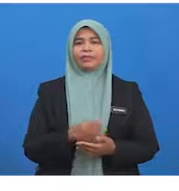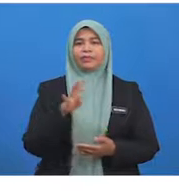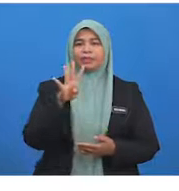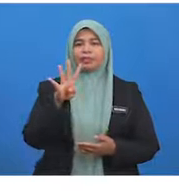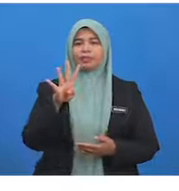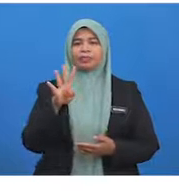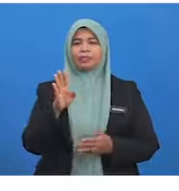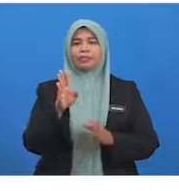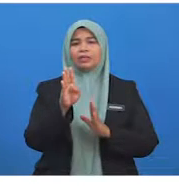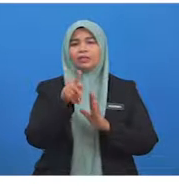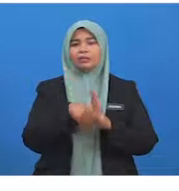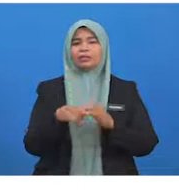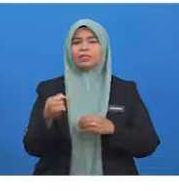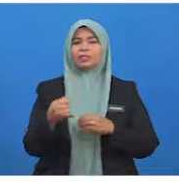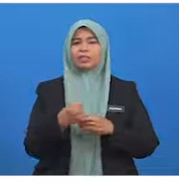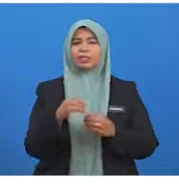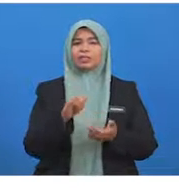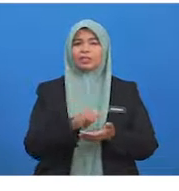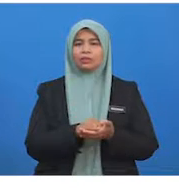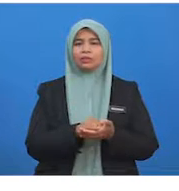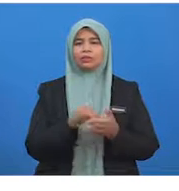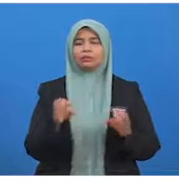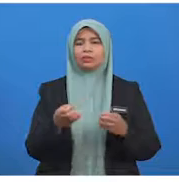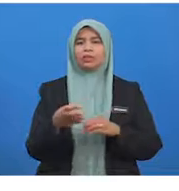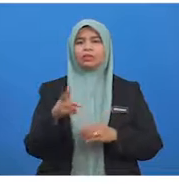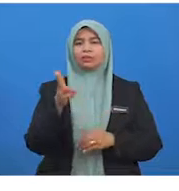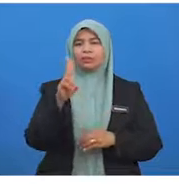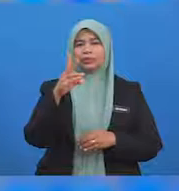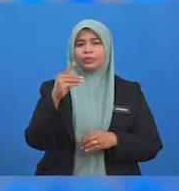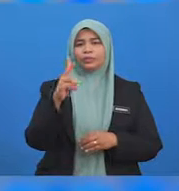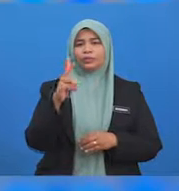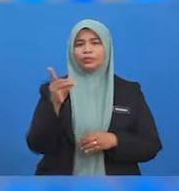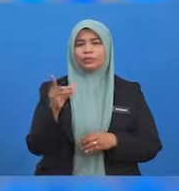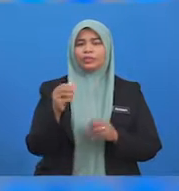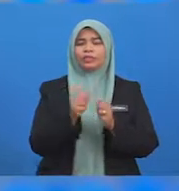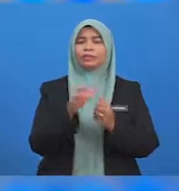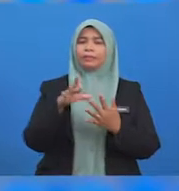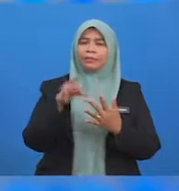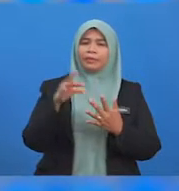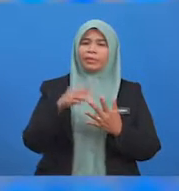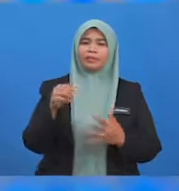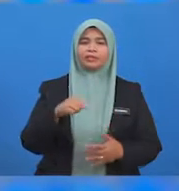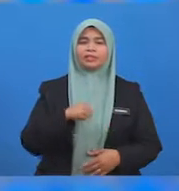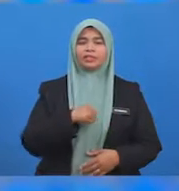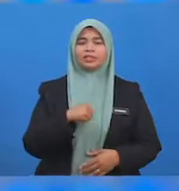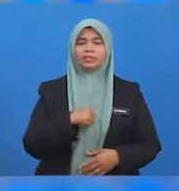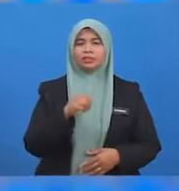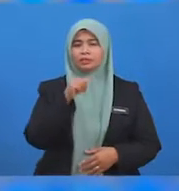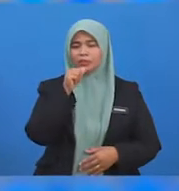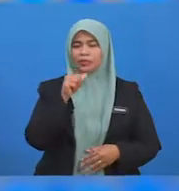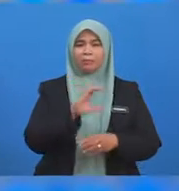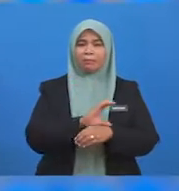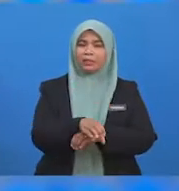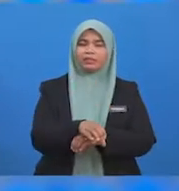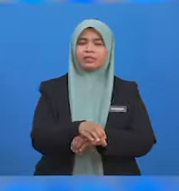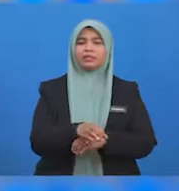jenayah hudud dengan pilihan sendiri, bukan paksaan. Kesimpulannya, apabila semua